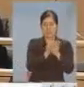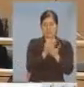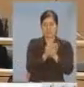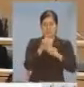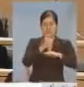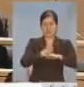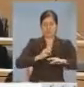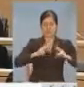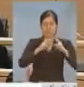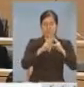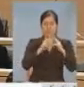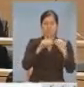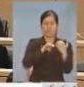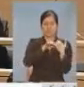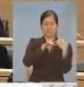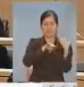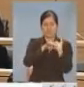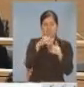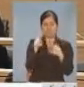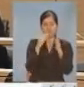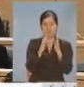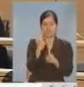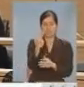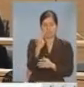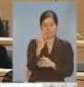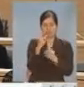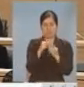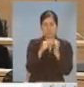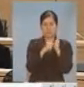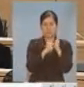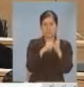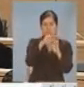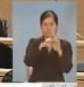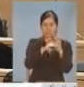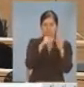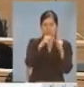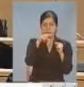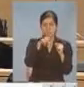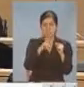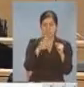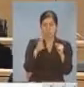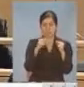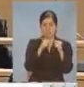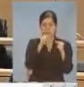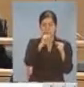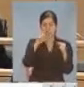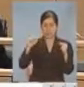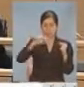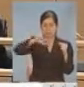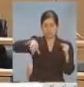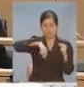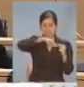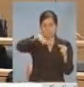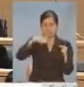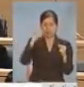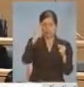ติสิทธิพันธ์ในฐานะรัฐมนตรีว่าการกระทรวงคมนาคมได้นำเสนอร่างพระราชบัญญัติฉบับนี้ต่อสภาผู้แทนราษฎรดิฉันคิดว่าคง